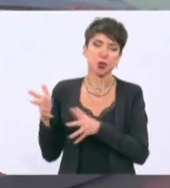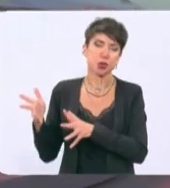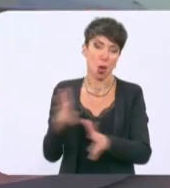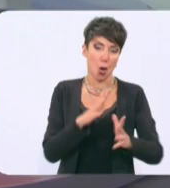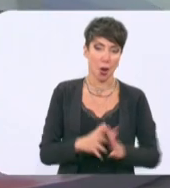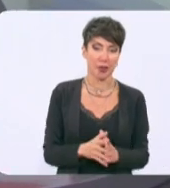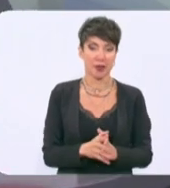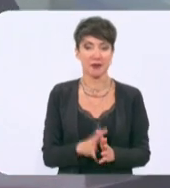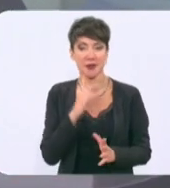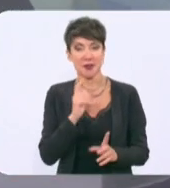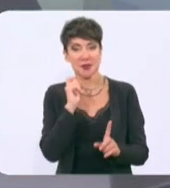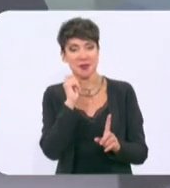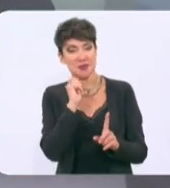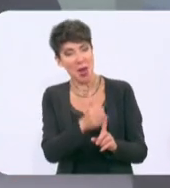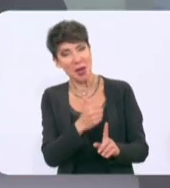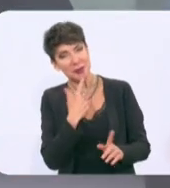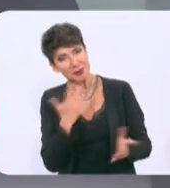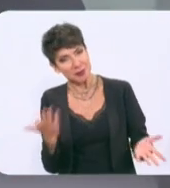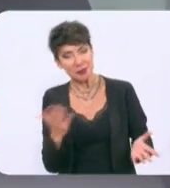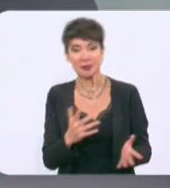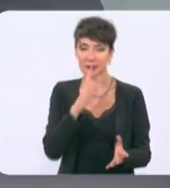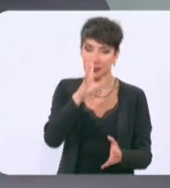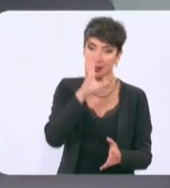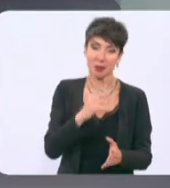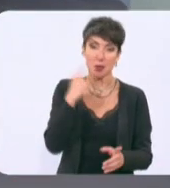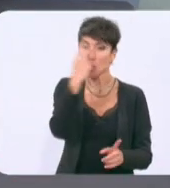πω εγώ, τα λέτε εσείς τον κύριο Βαρουφάκη. Εγώ να ευχηθώ καλή προσωπική